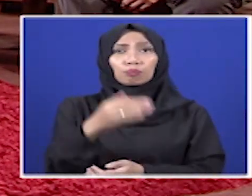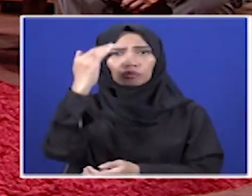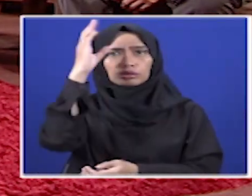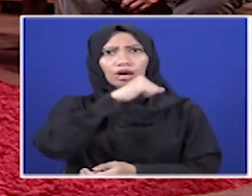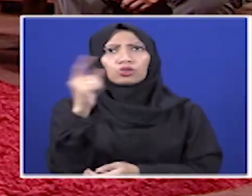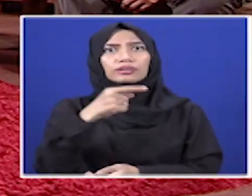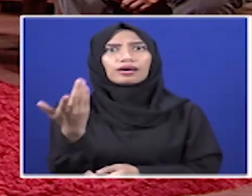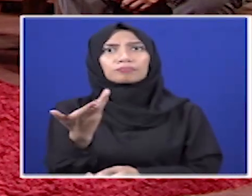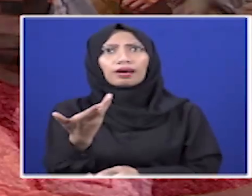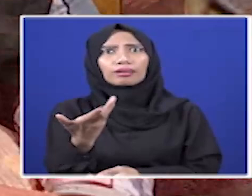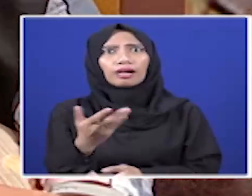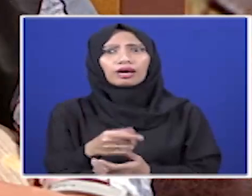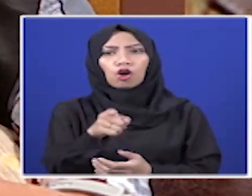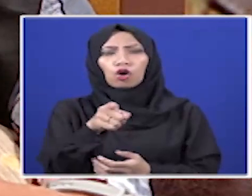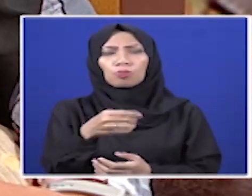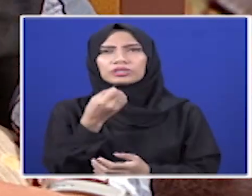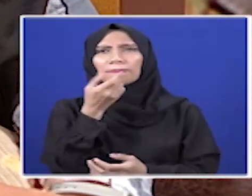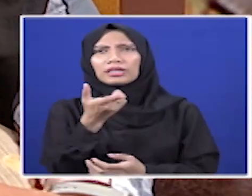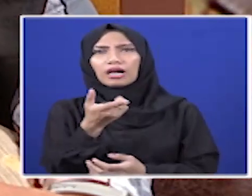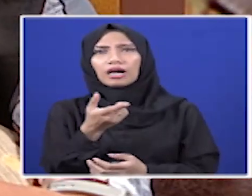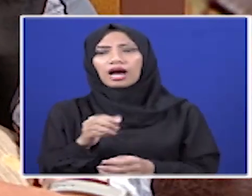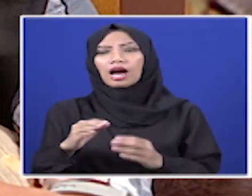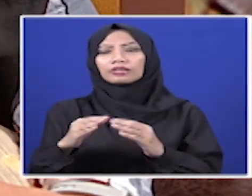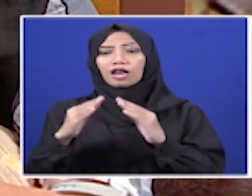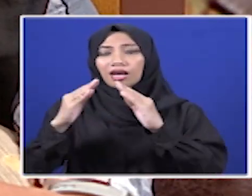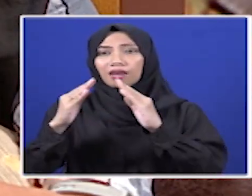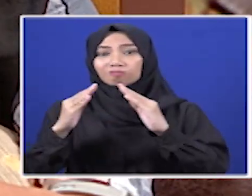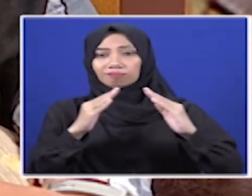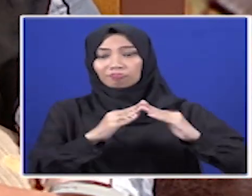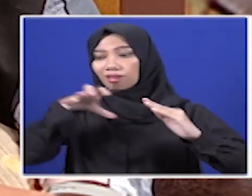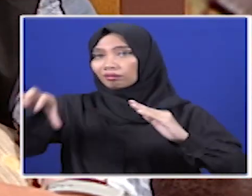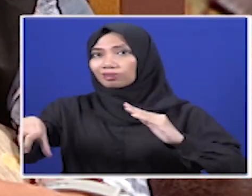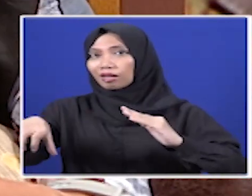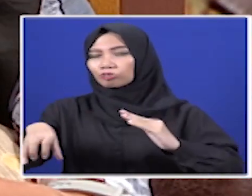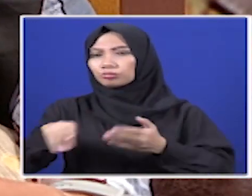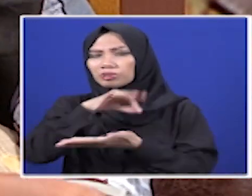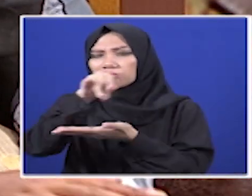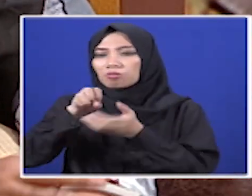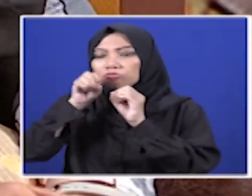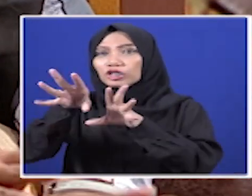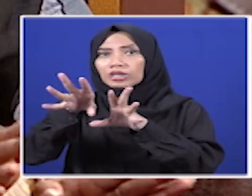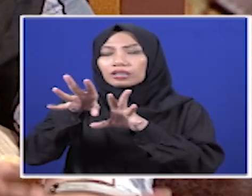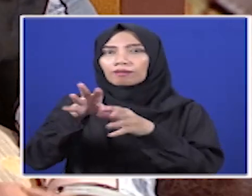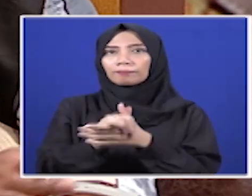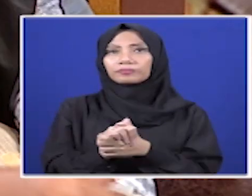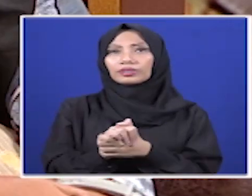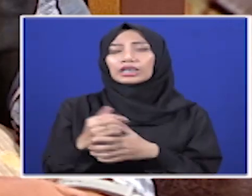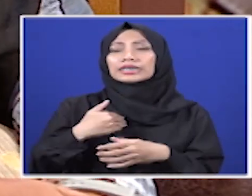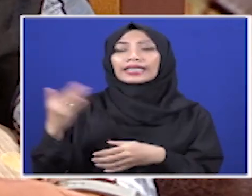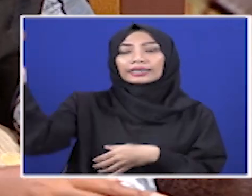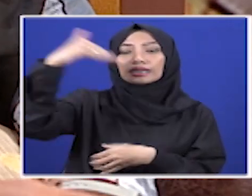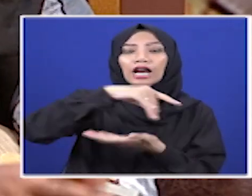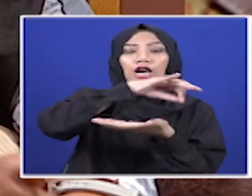saya kok orang pintar juga ya kan katanya Ya saya dikerjain